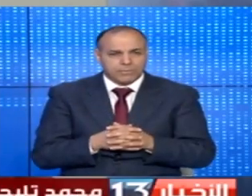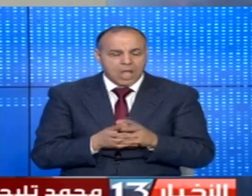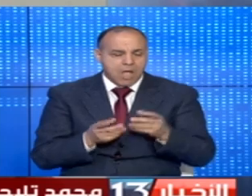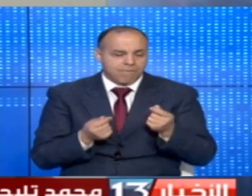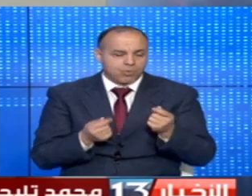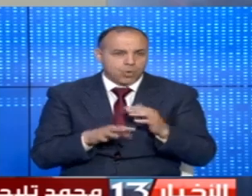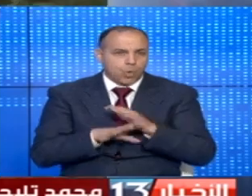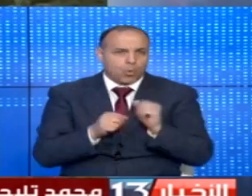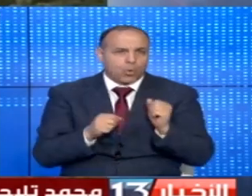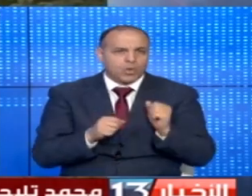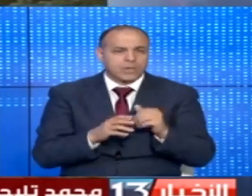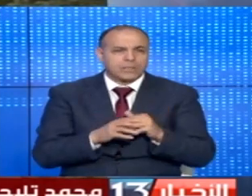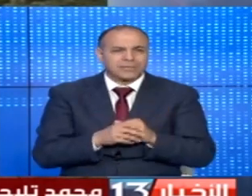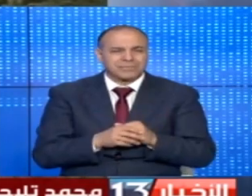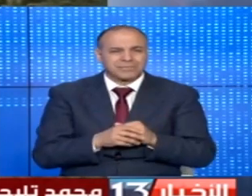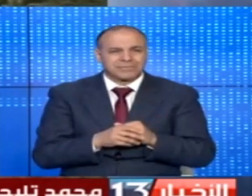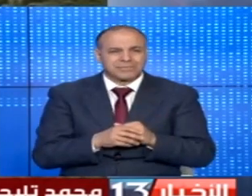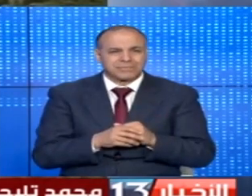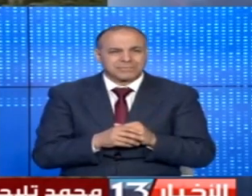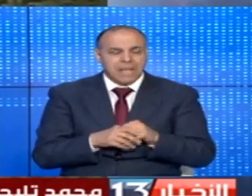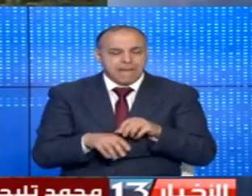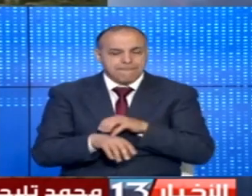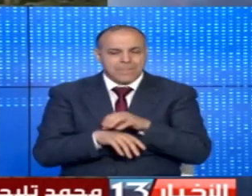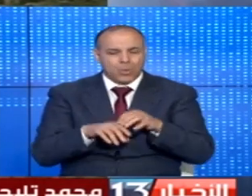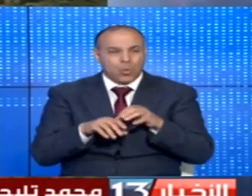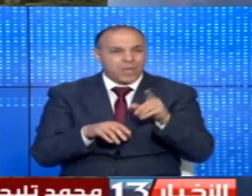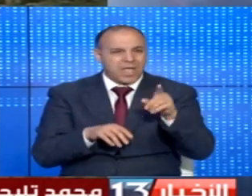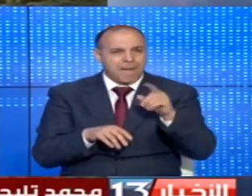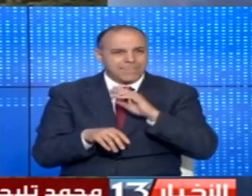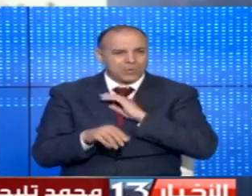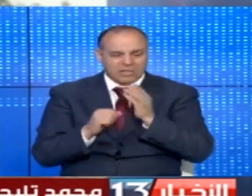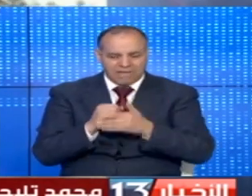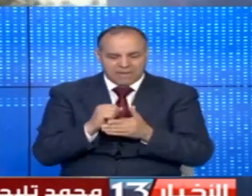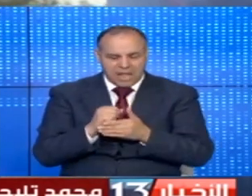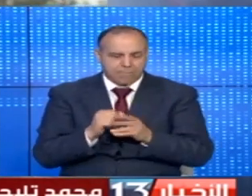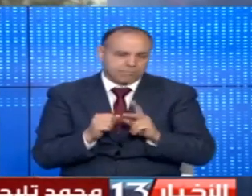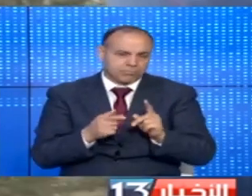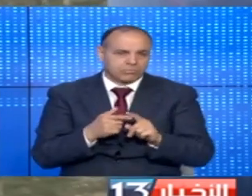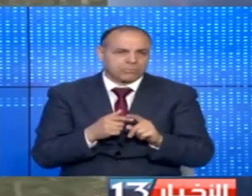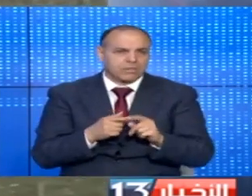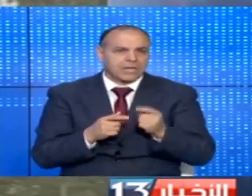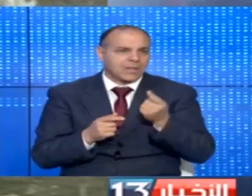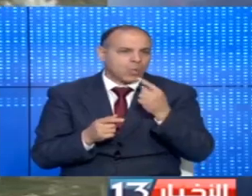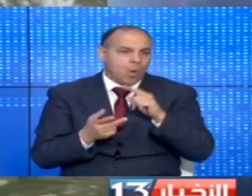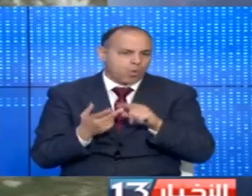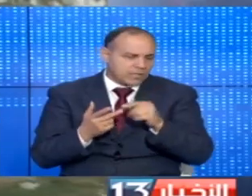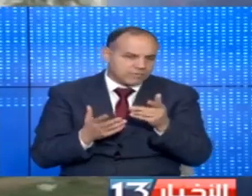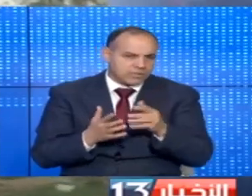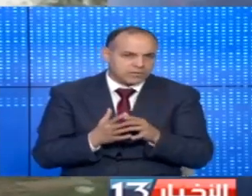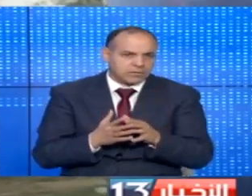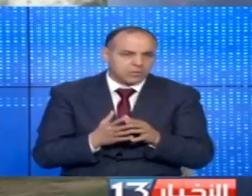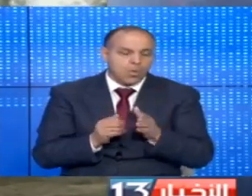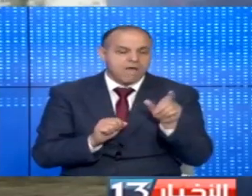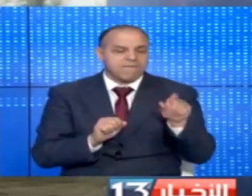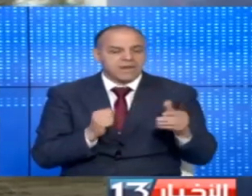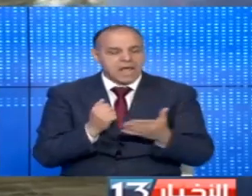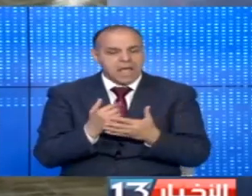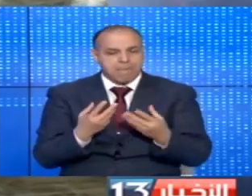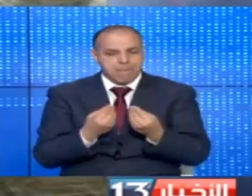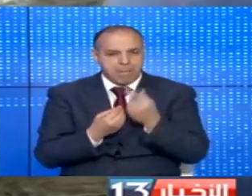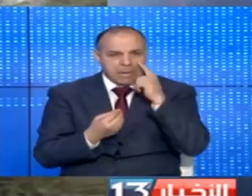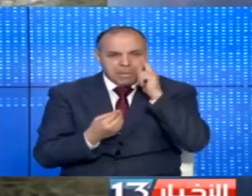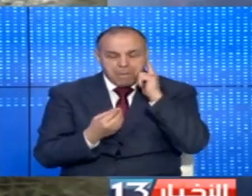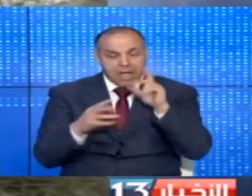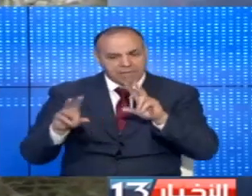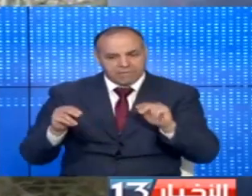للمبيت اه من المندوبيه مشيره ومن ناحيه اخرى يلزم من المجمع اه والفلاح يقوموا بعمليه